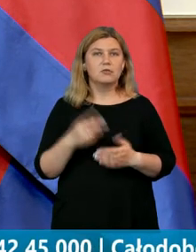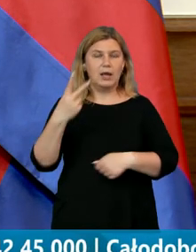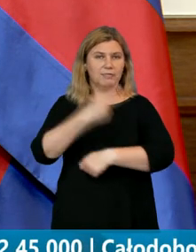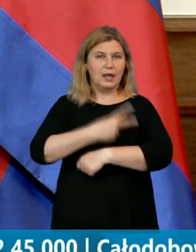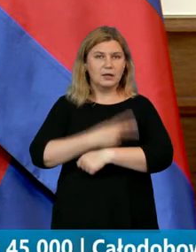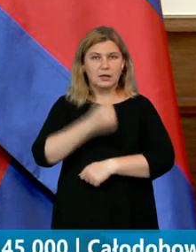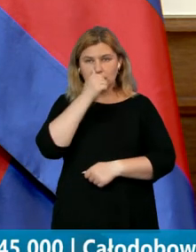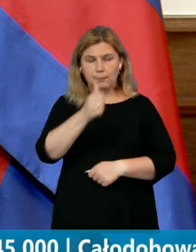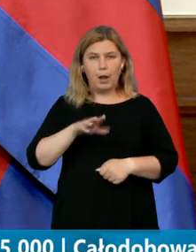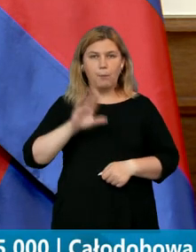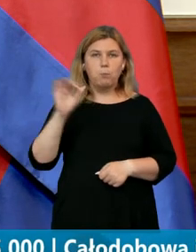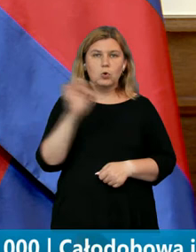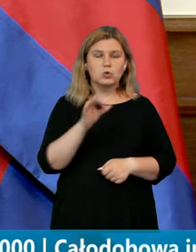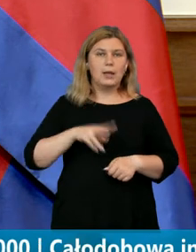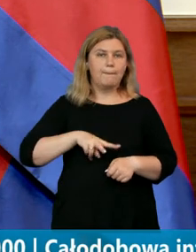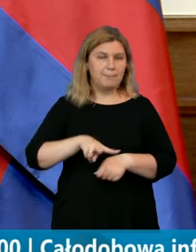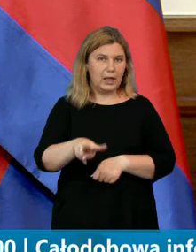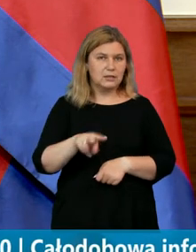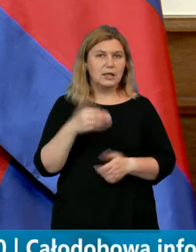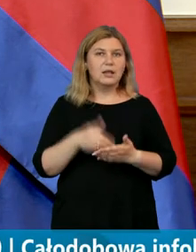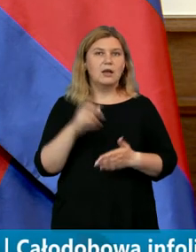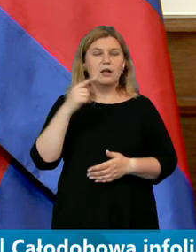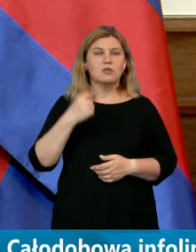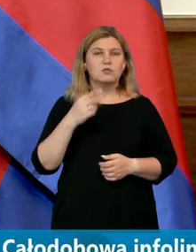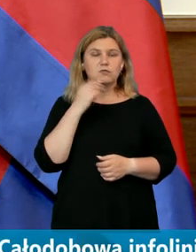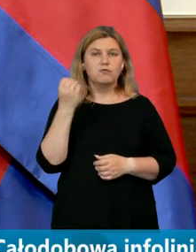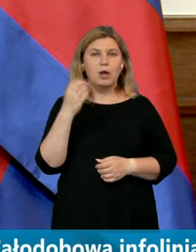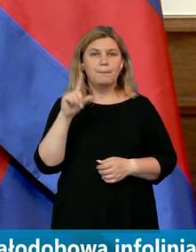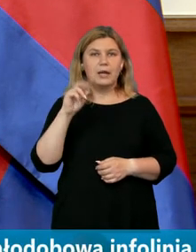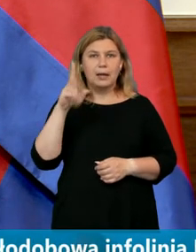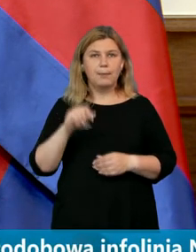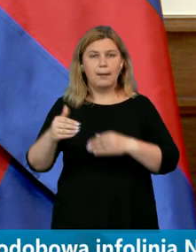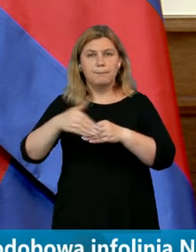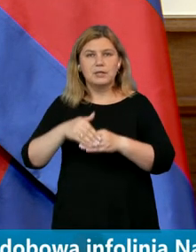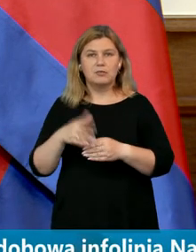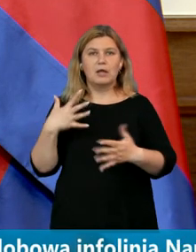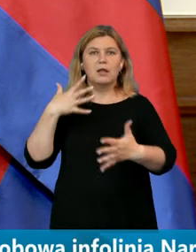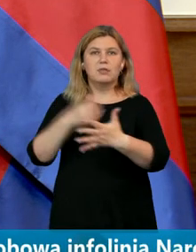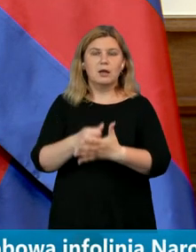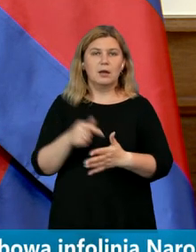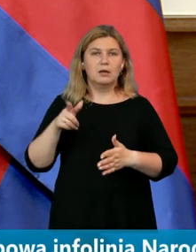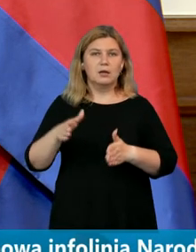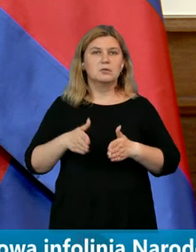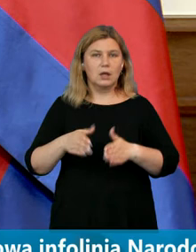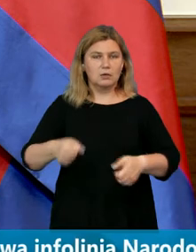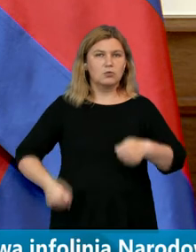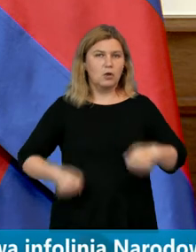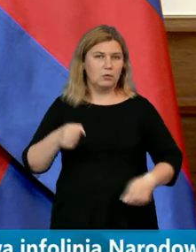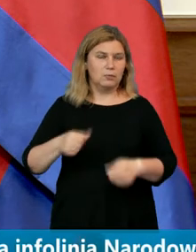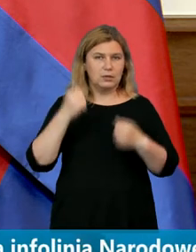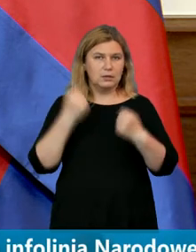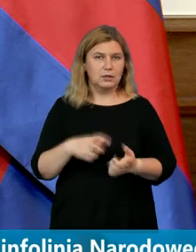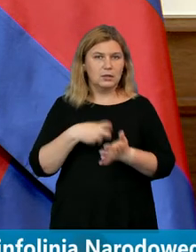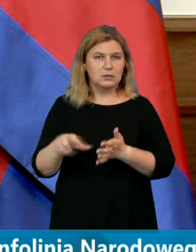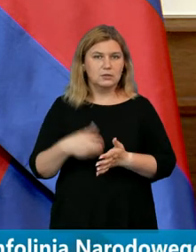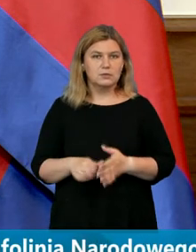się po buspasie? Drugie pytanie, dlaczego na dworcu PKP nie ma postoju taksy bliżej wejścia, tylko na końcu, gdzie muszą z ciężkimi torbami taki kawał drogi iść? Panie